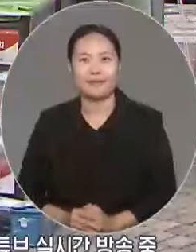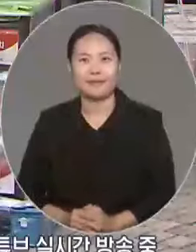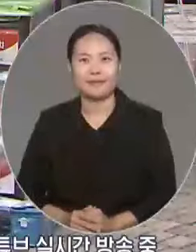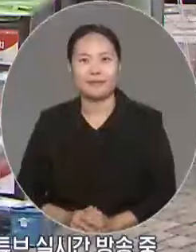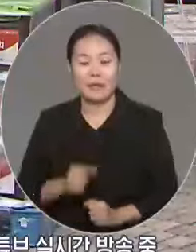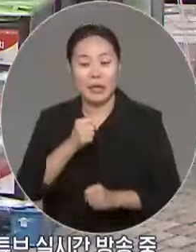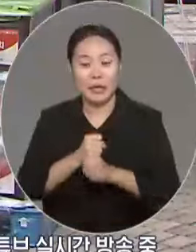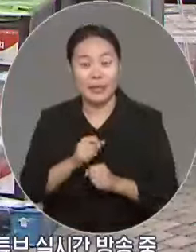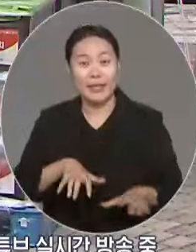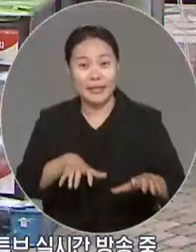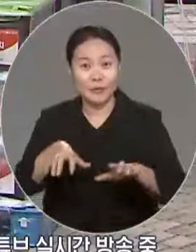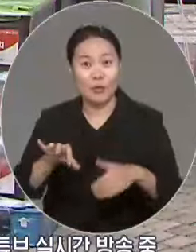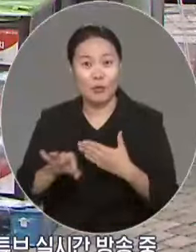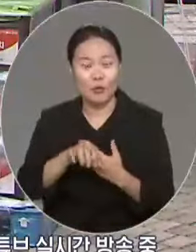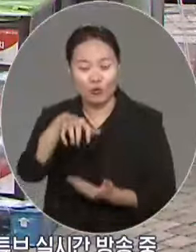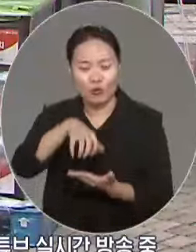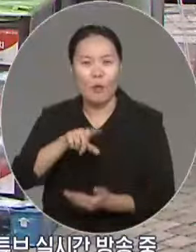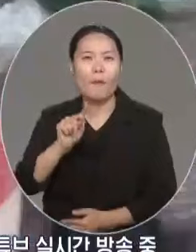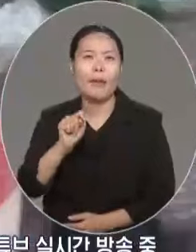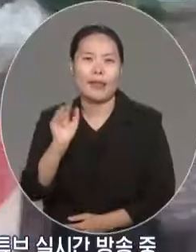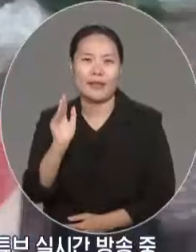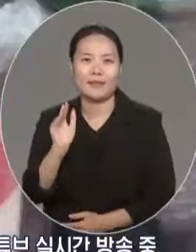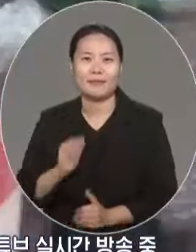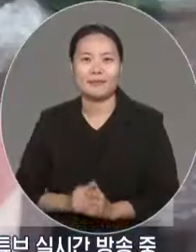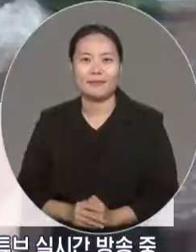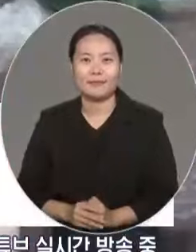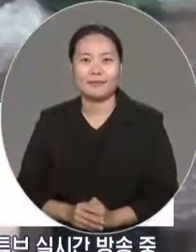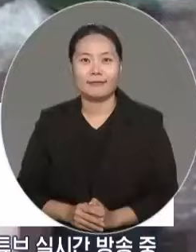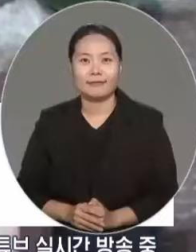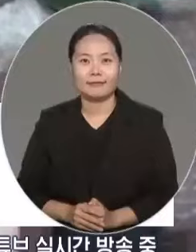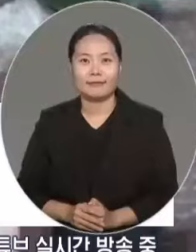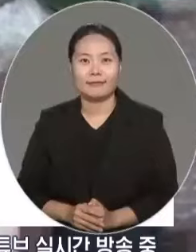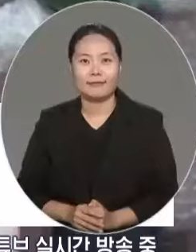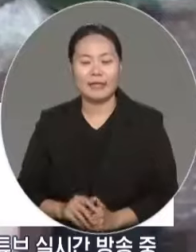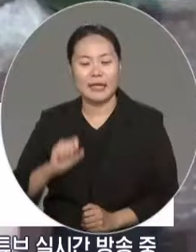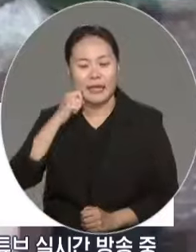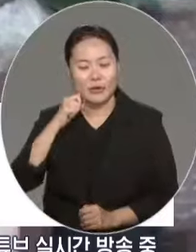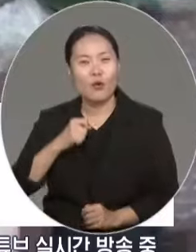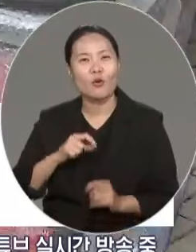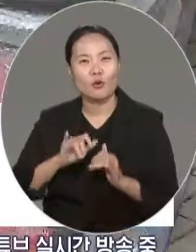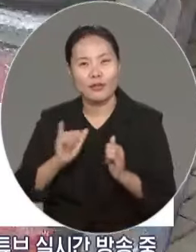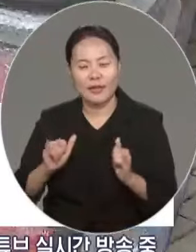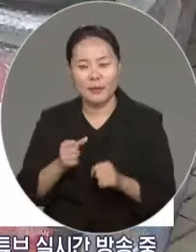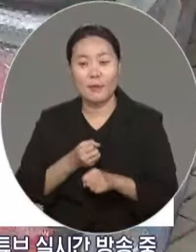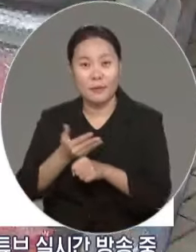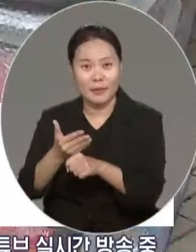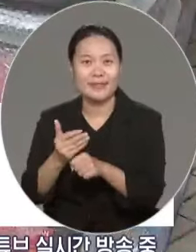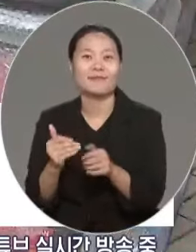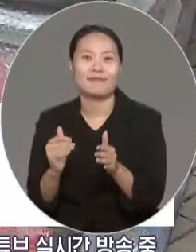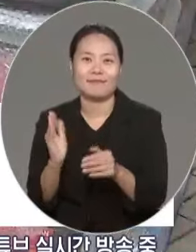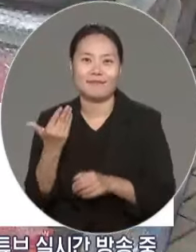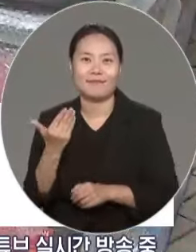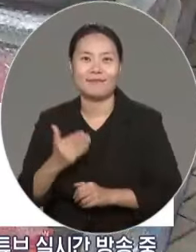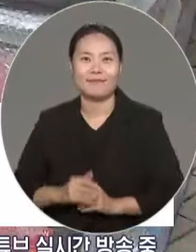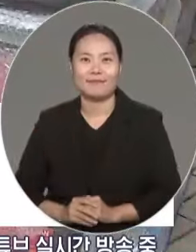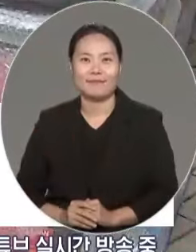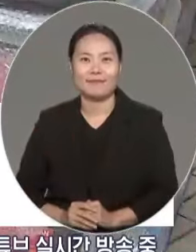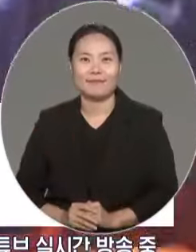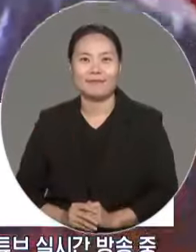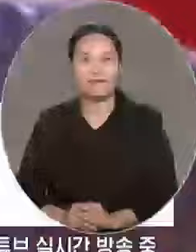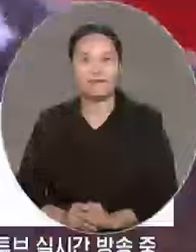이날 만들어진 김치는 총 만 포기. 지자체를 통해 저소득 가구와 소외계층들에게 곧바로